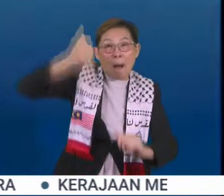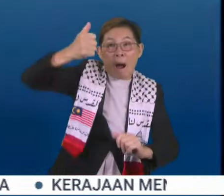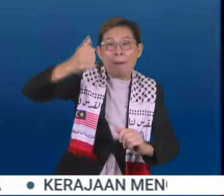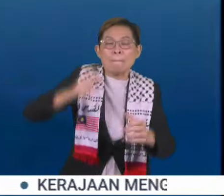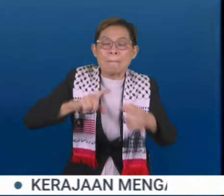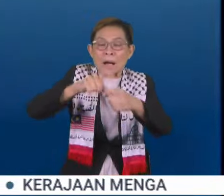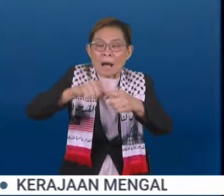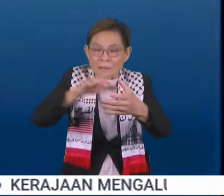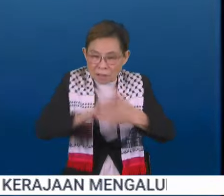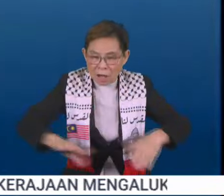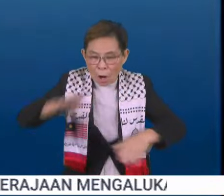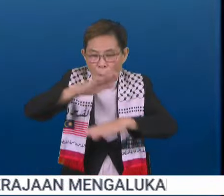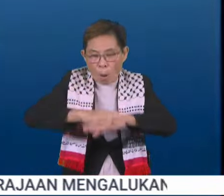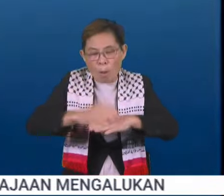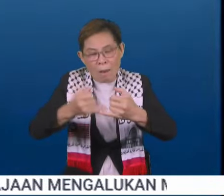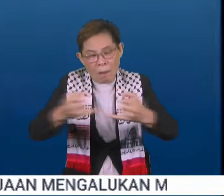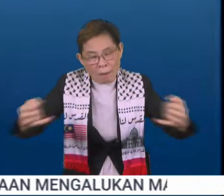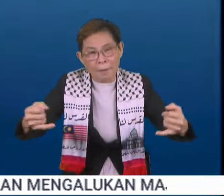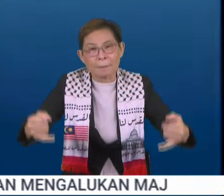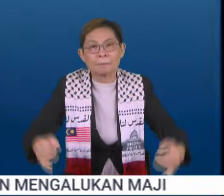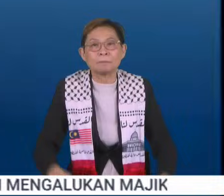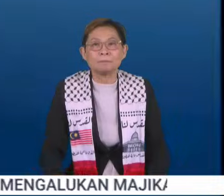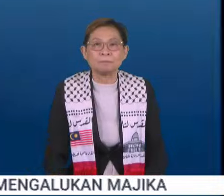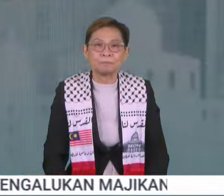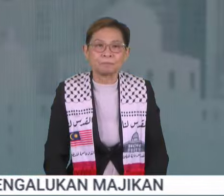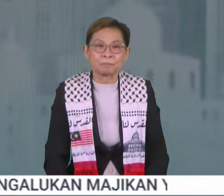isu keselamatan dalam talian.